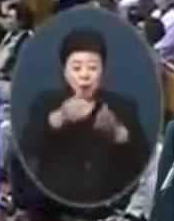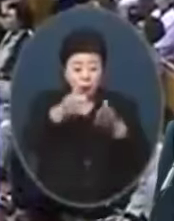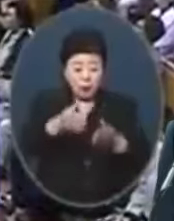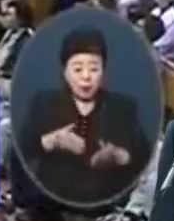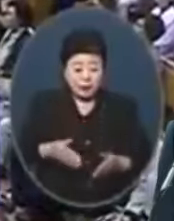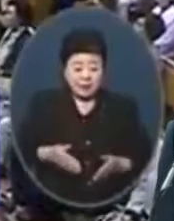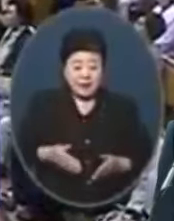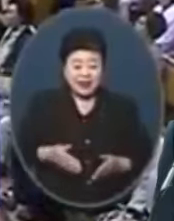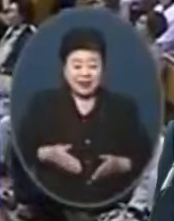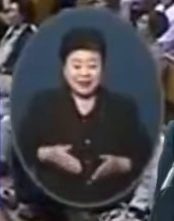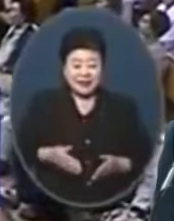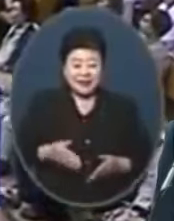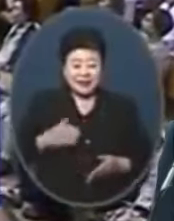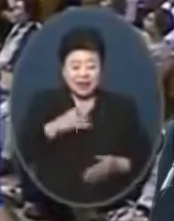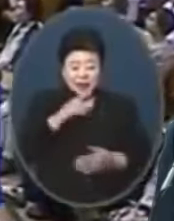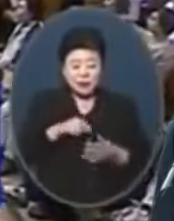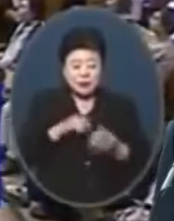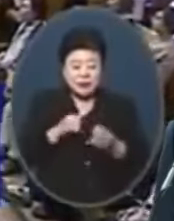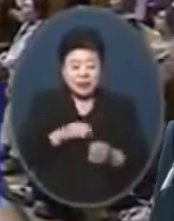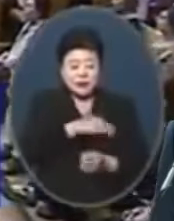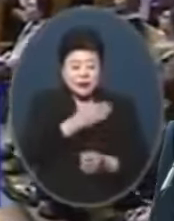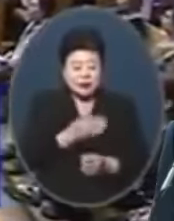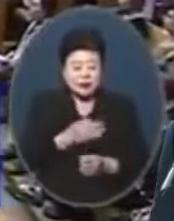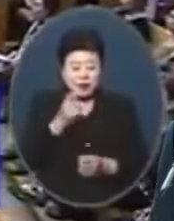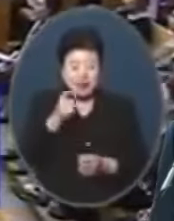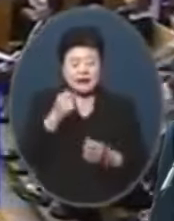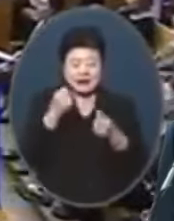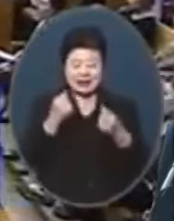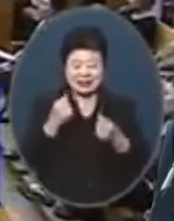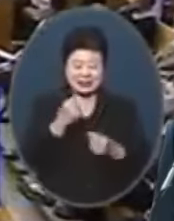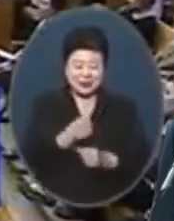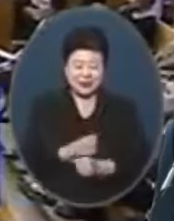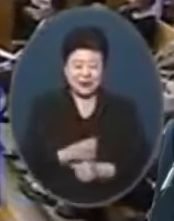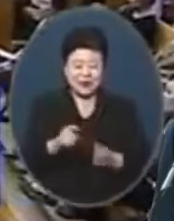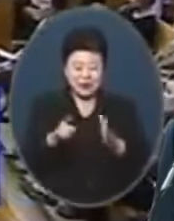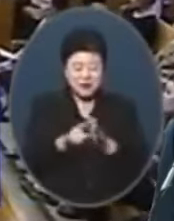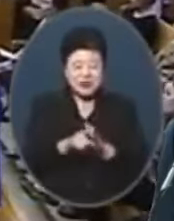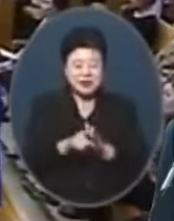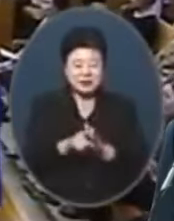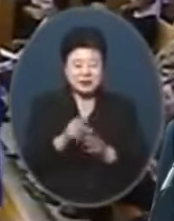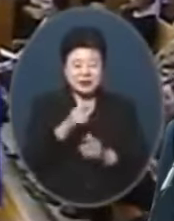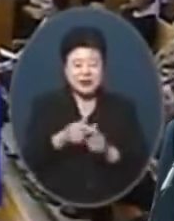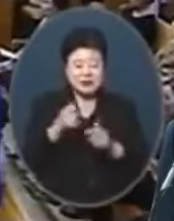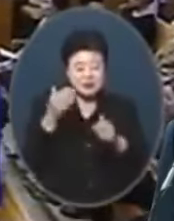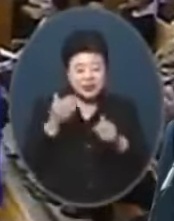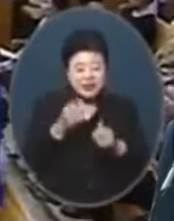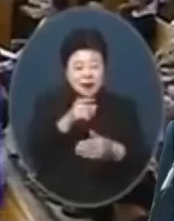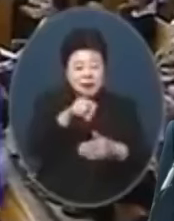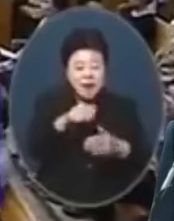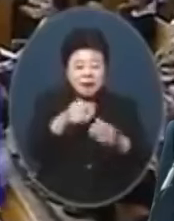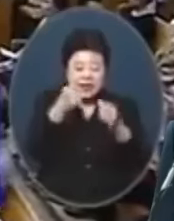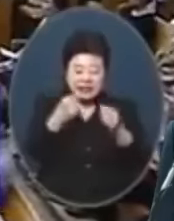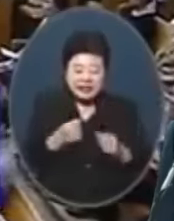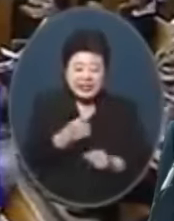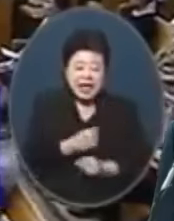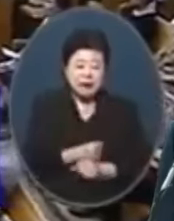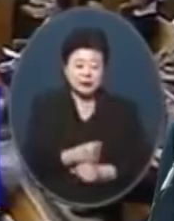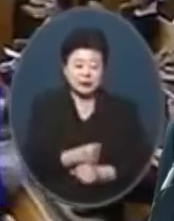성령으로 말미암아 너희 속사람을 능력으로 강건하게 하시며 믿음으로 말미암아 그리스도께서 너희 마음에 계시게 하시고 너희가